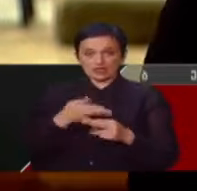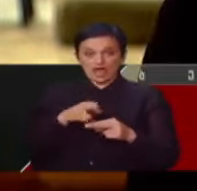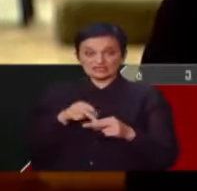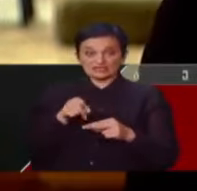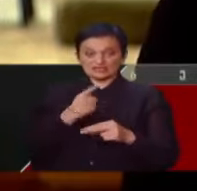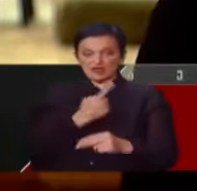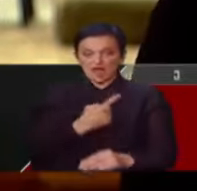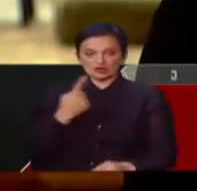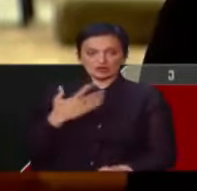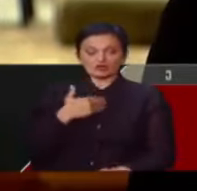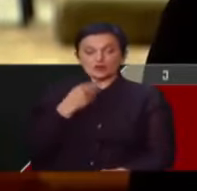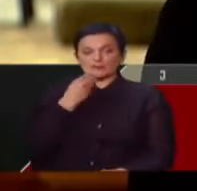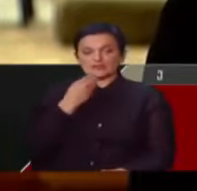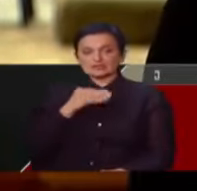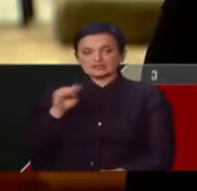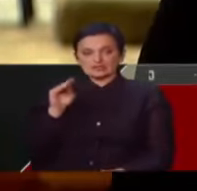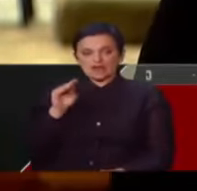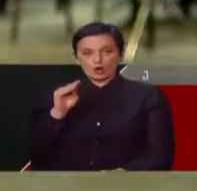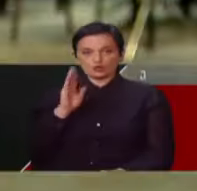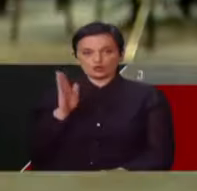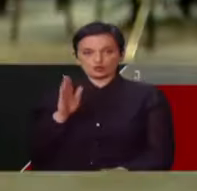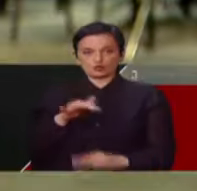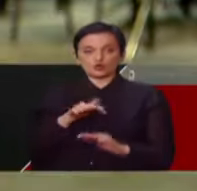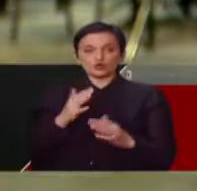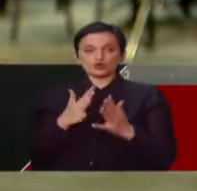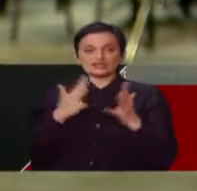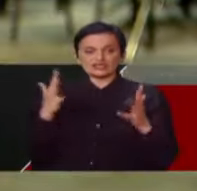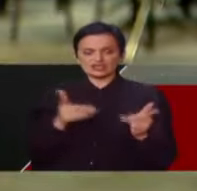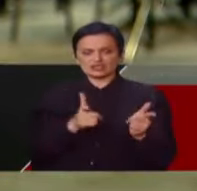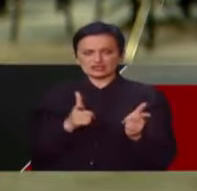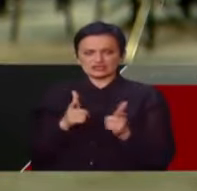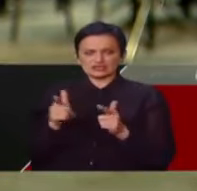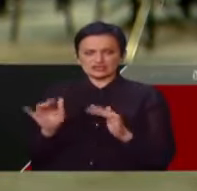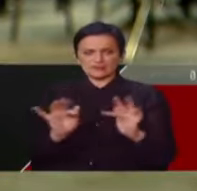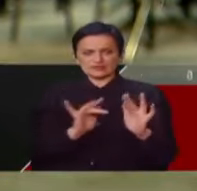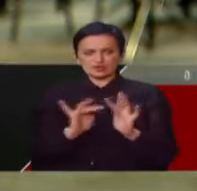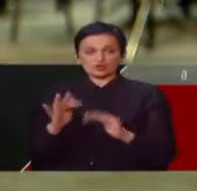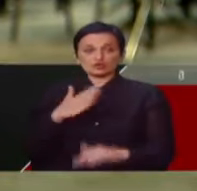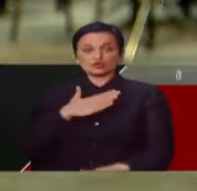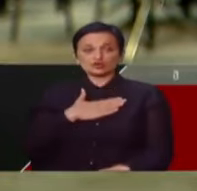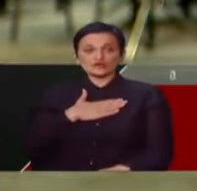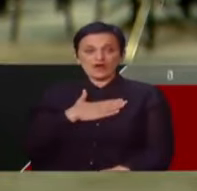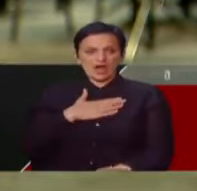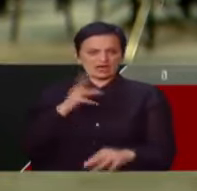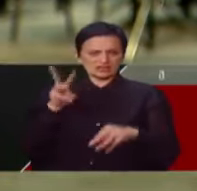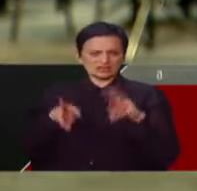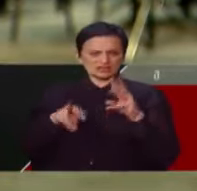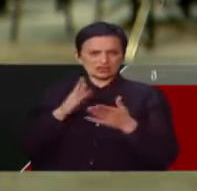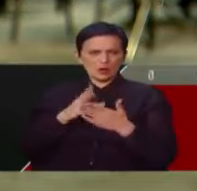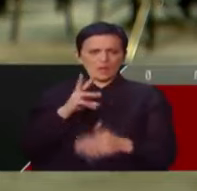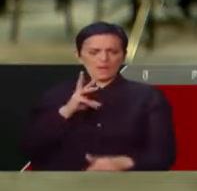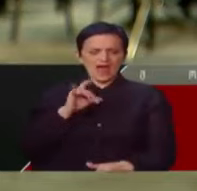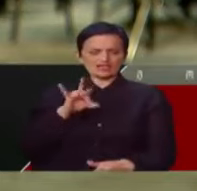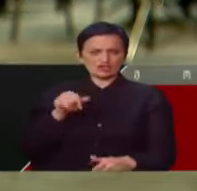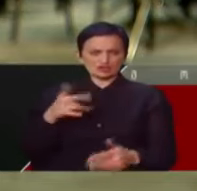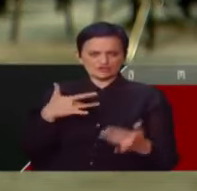პარტიაც ერთ-ერთი ჩემი საუკეთესო პარტია გახდება. დიდი სამზადისი მიმდინარეობს, ვინაიდან ჩვენ რემონტში ვართ მესხიშვილის